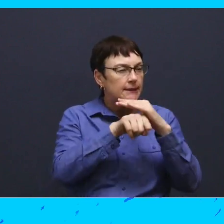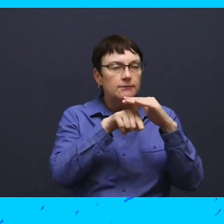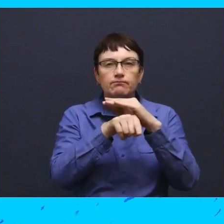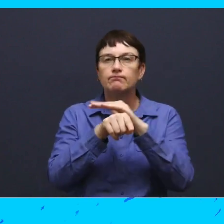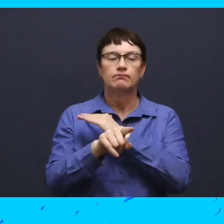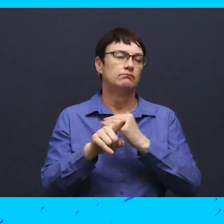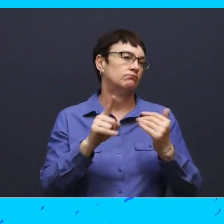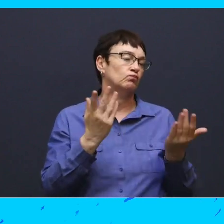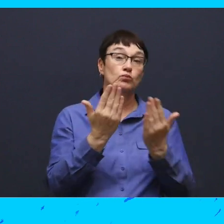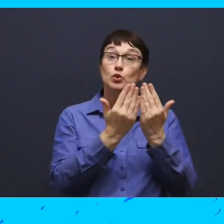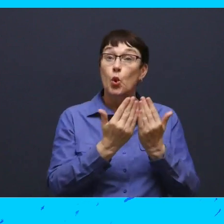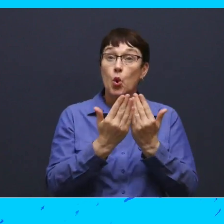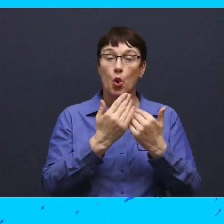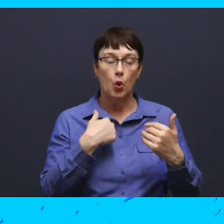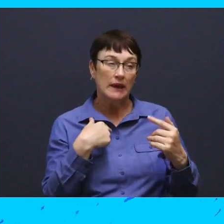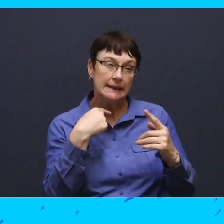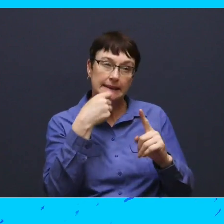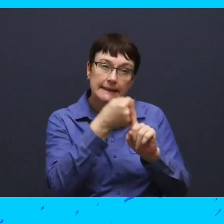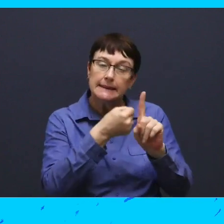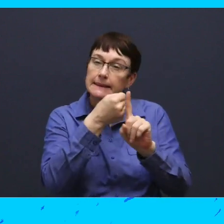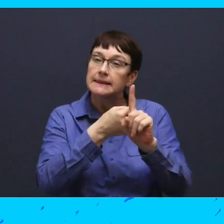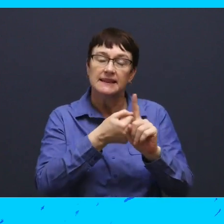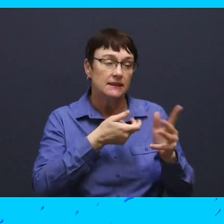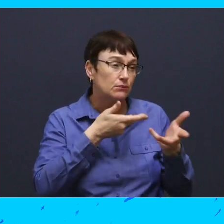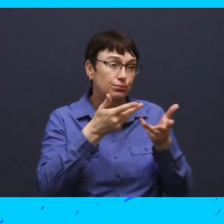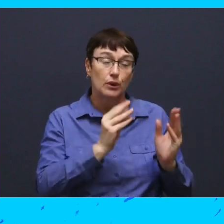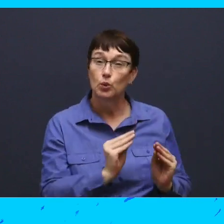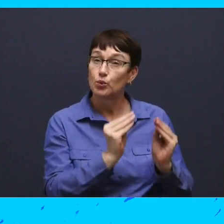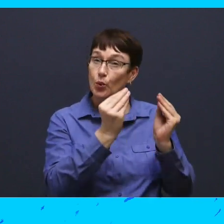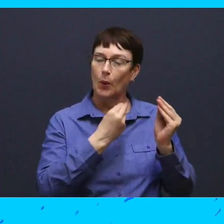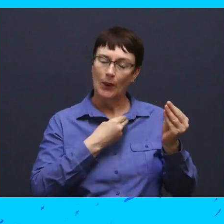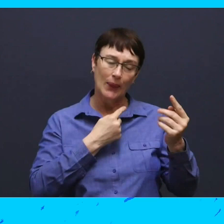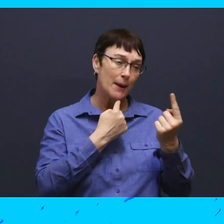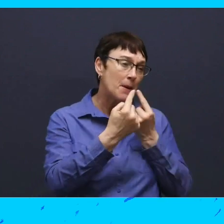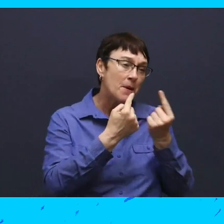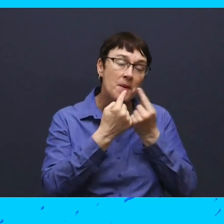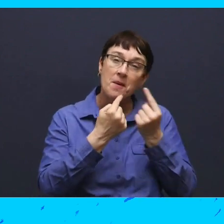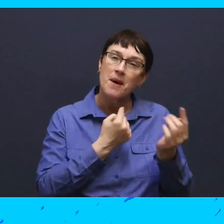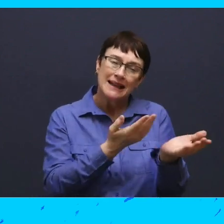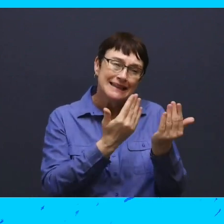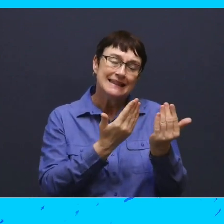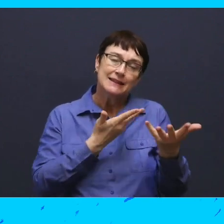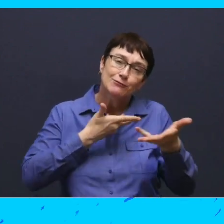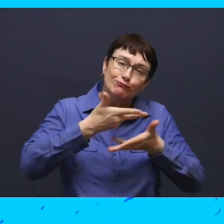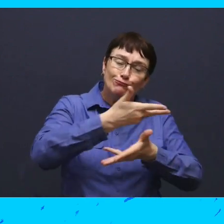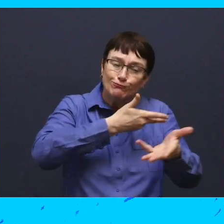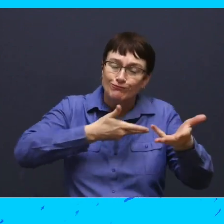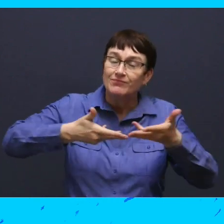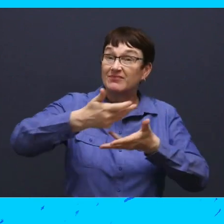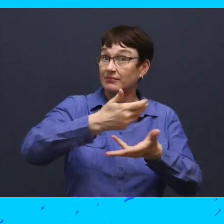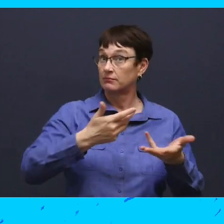Ce que nous faisons, c'est que nous travaillons avec nos parents,